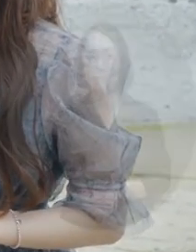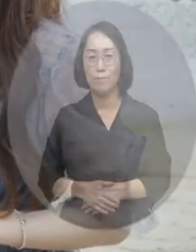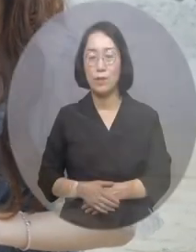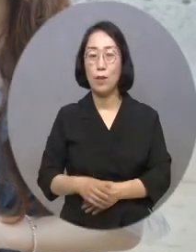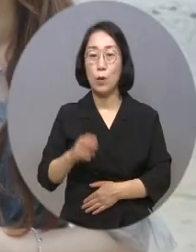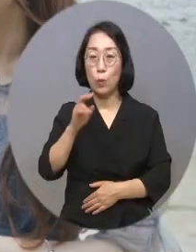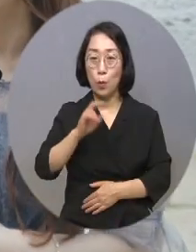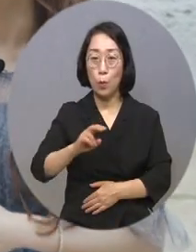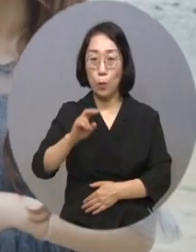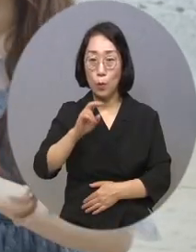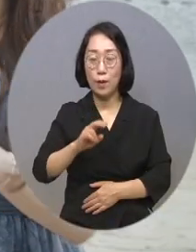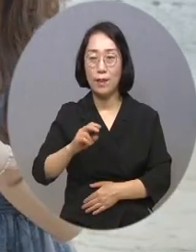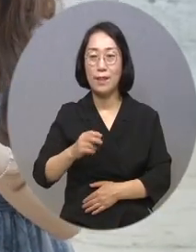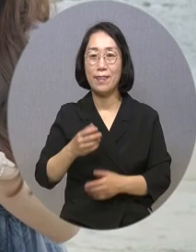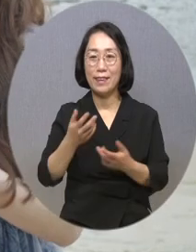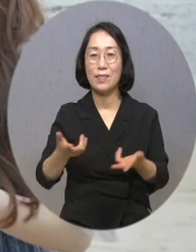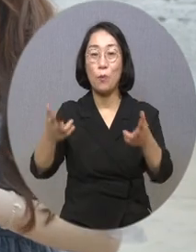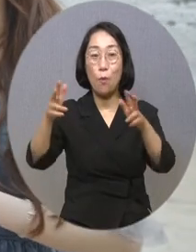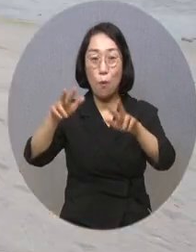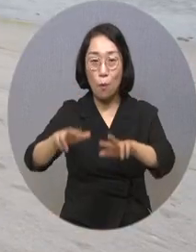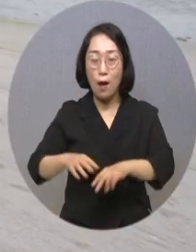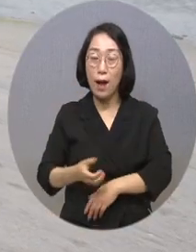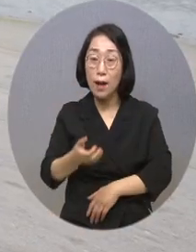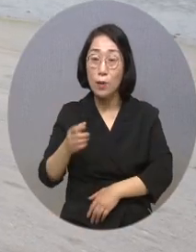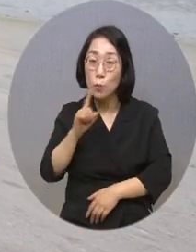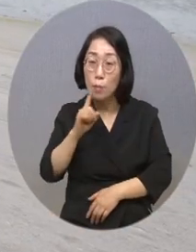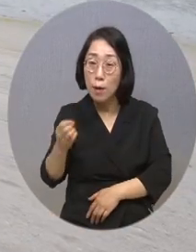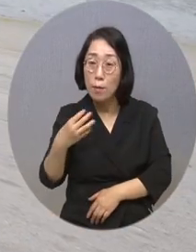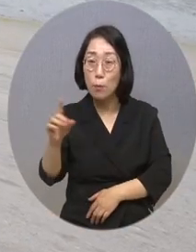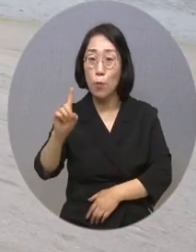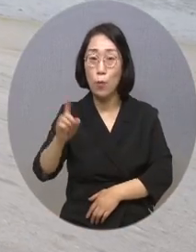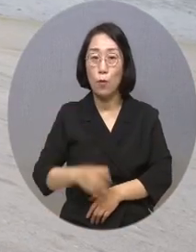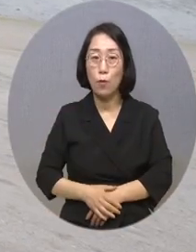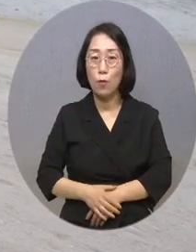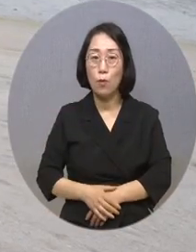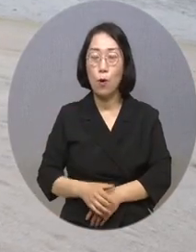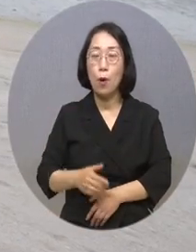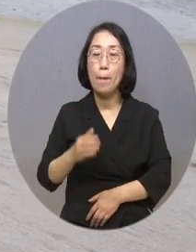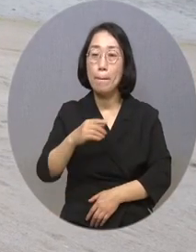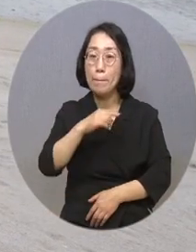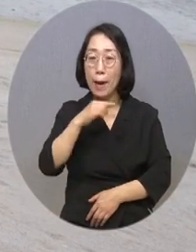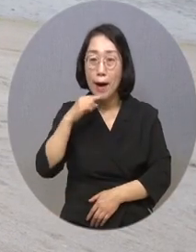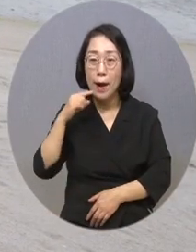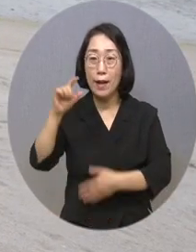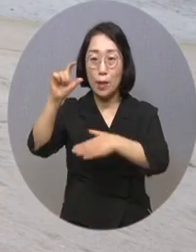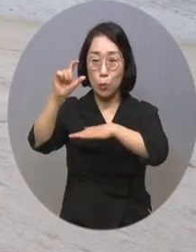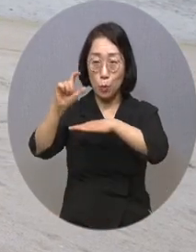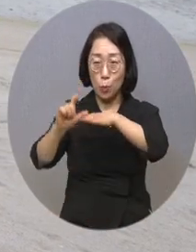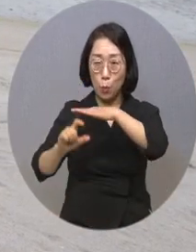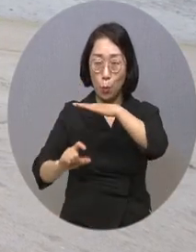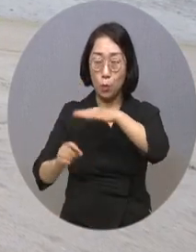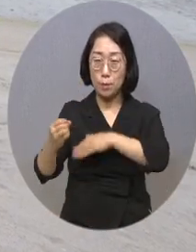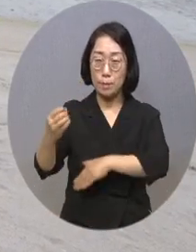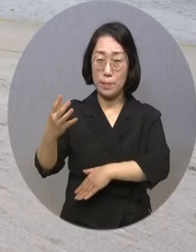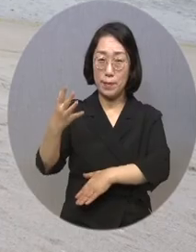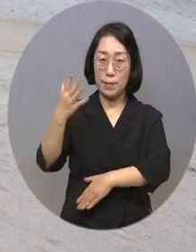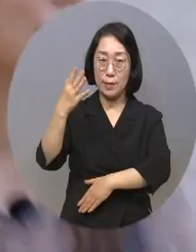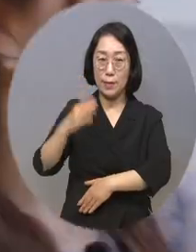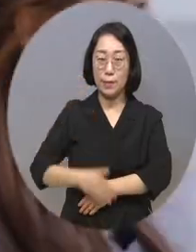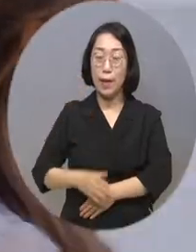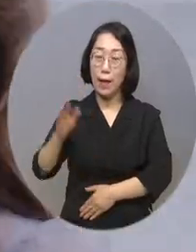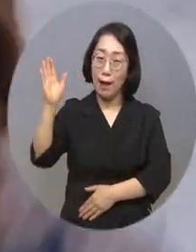갯벌락지고 원 아까 또 뭐라고 그랬지? 갯벌락지 저울 노을 변형 노을 노래 보러